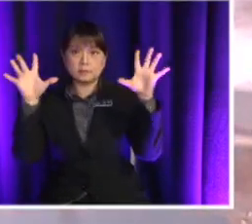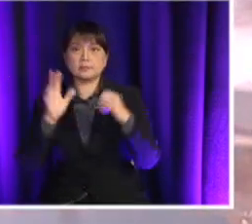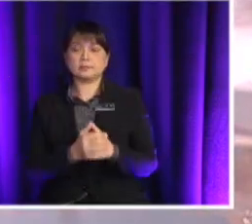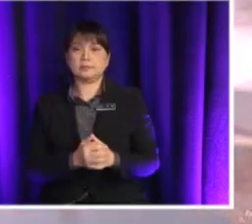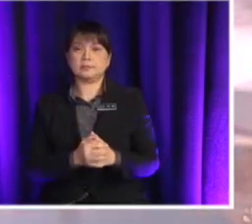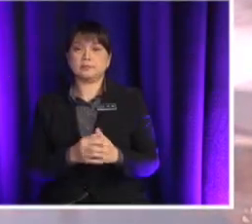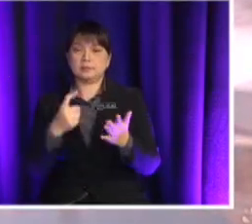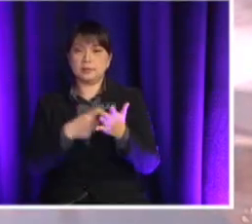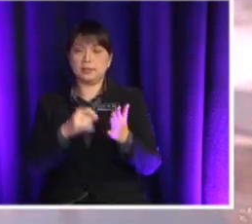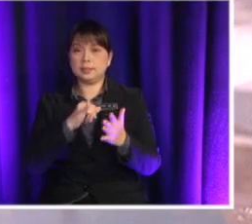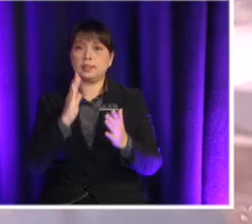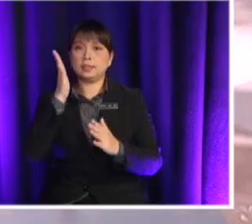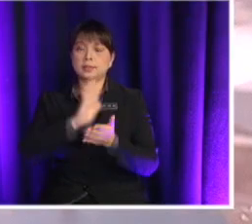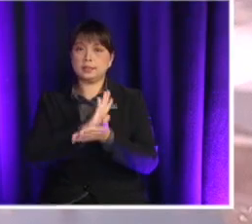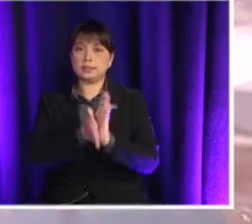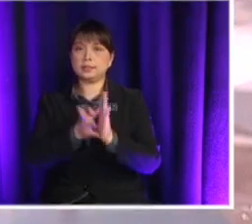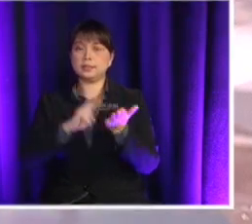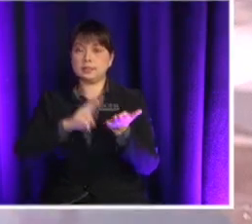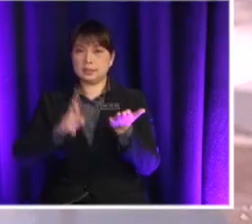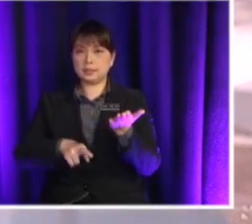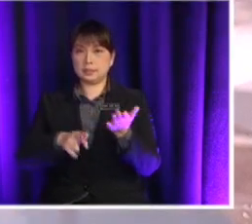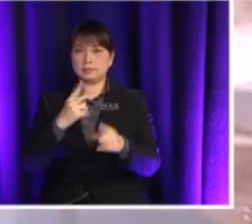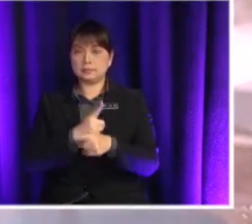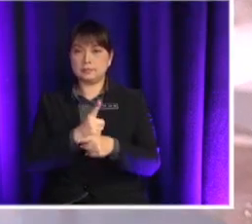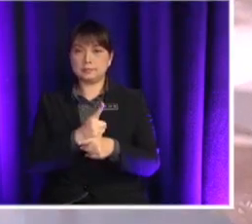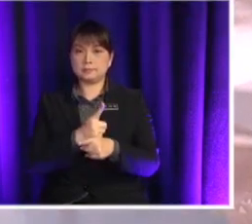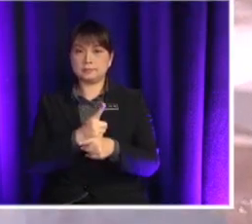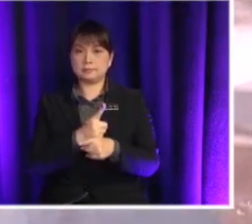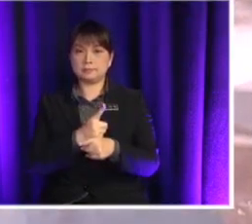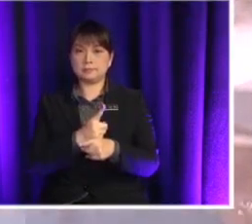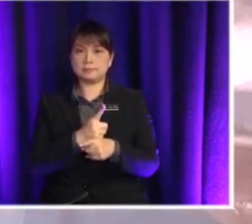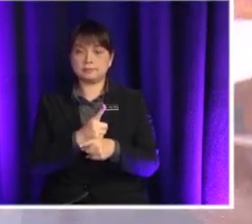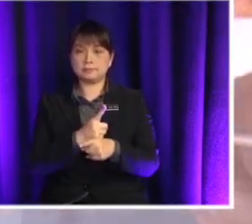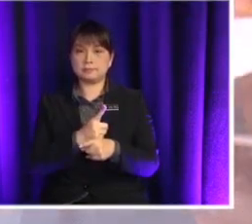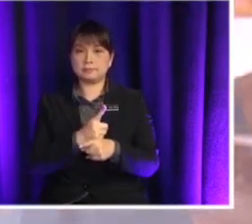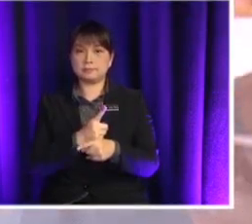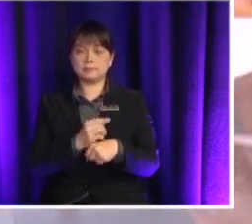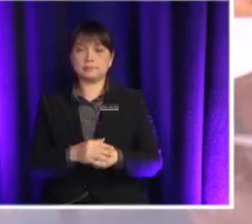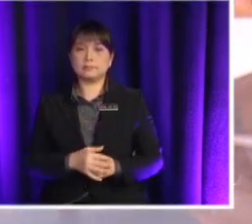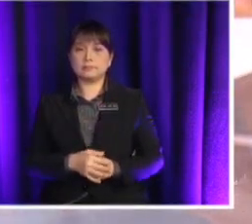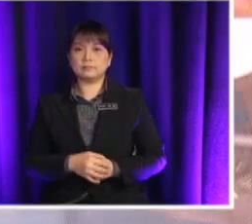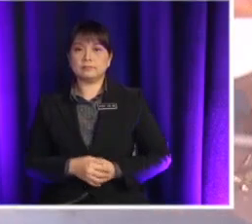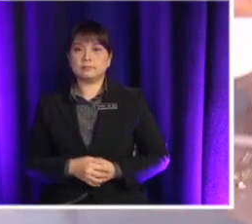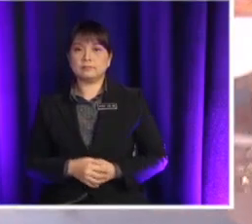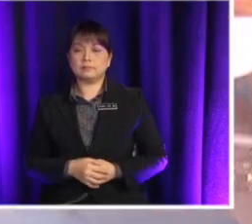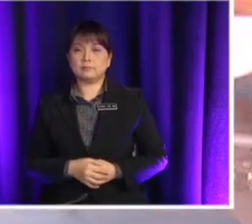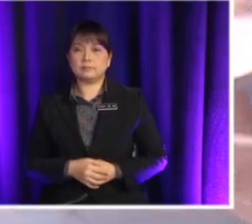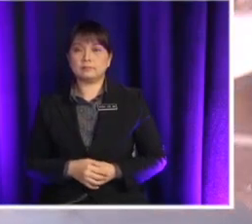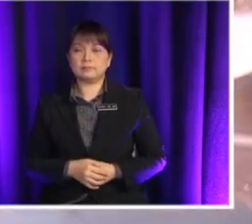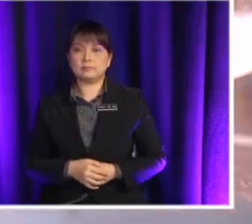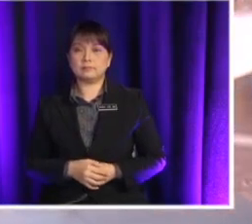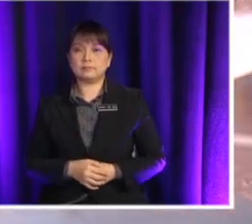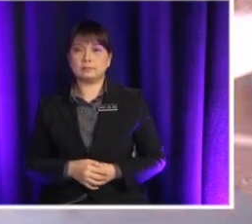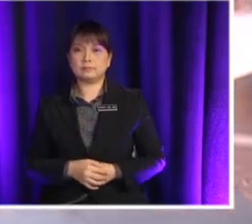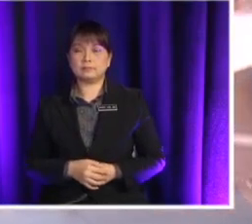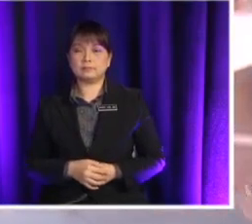nilai rintangan dia akan jadi rendah, sangat rendah. Okey, dia boleh mencapai hingga 200 ohm. Okey, apabila nilai